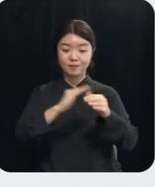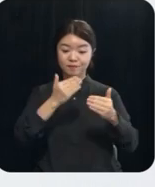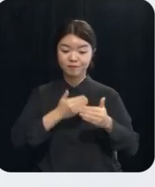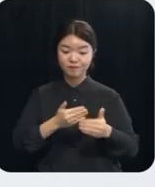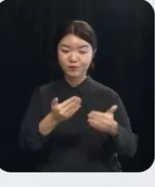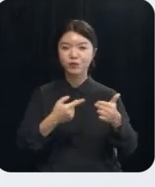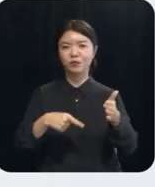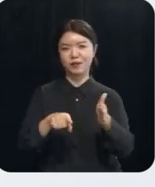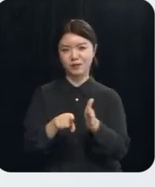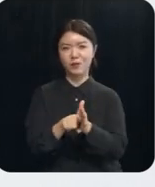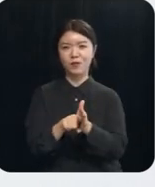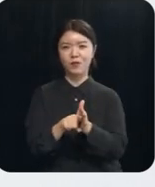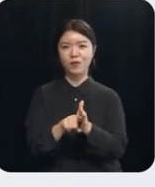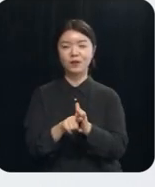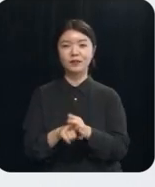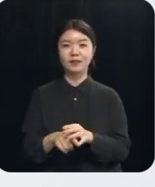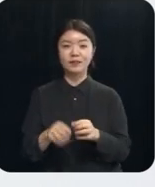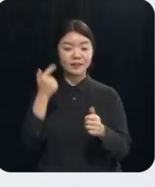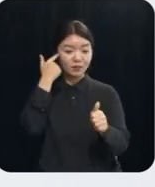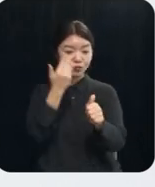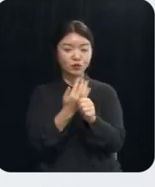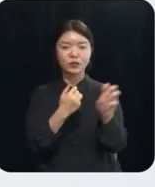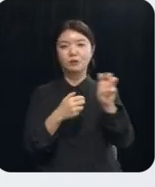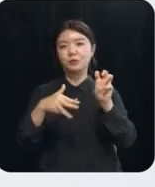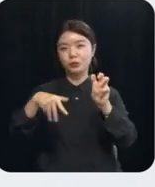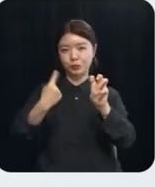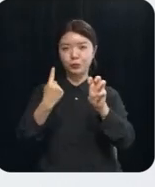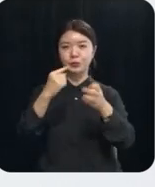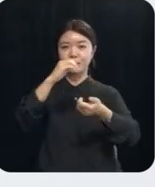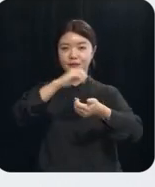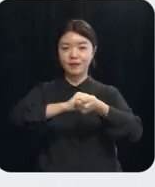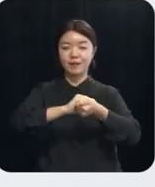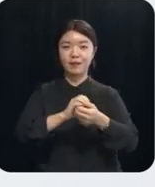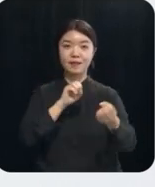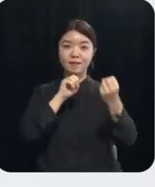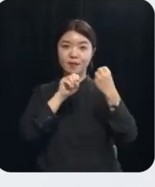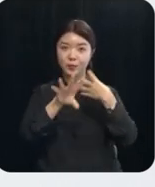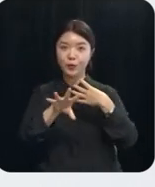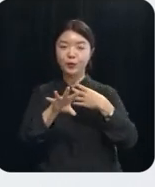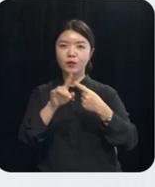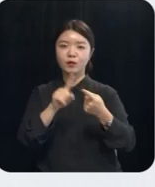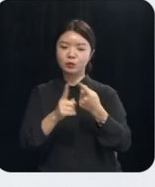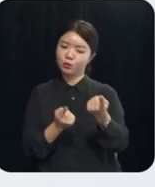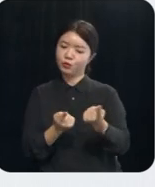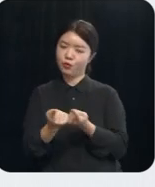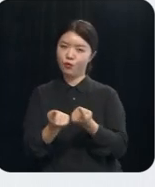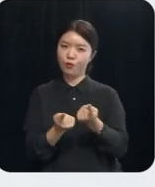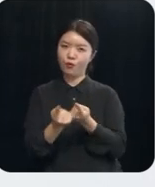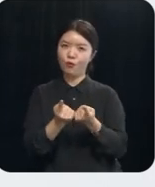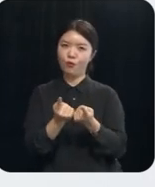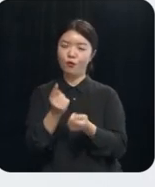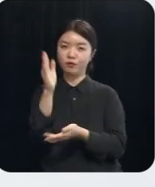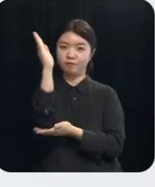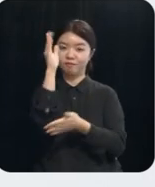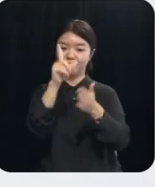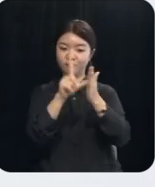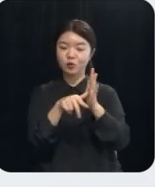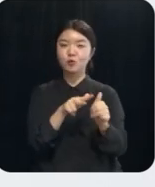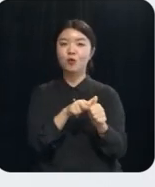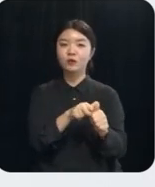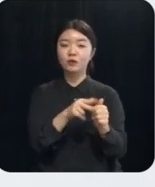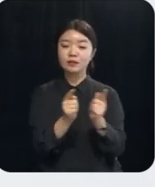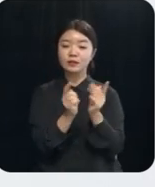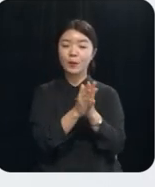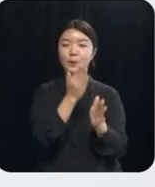하기 위해서 질문 시간은 이제 30초 이내에 해주시면 좋겠습니다. 답변 시간의 이제 조정은 주도권을 갖고 있는 후보께서 하실